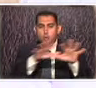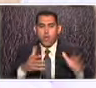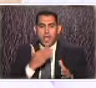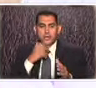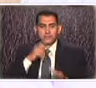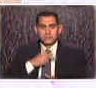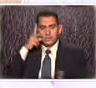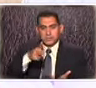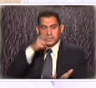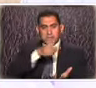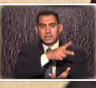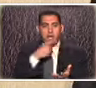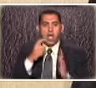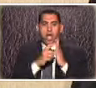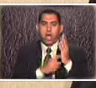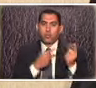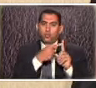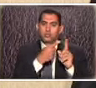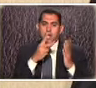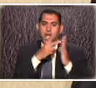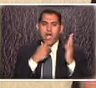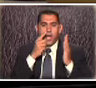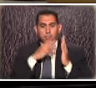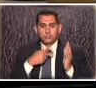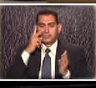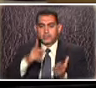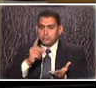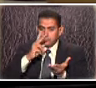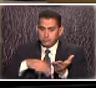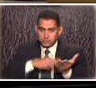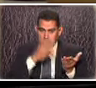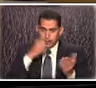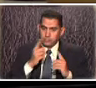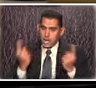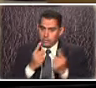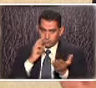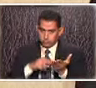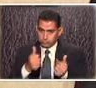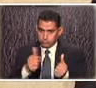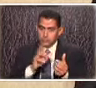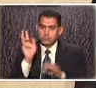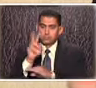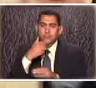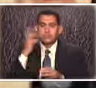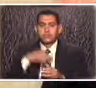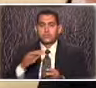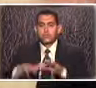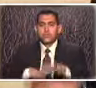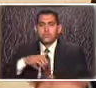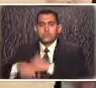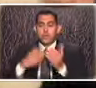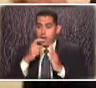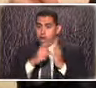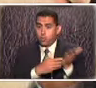كيف ياخذ خيرات الناس وبالقانون بالقانون بالوسائل الصحيحه مضين على عقود كل شيء ماشي كده فهي وسائل